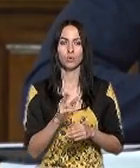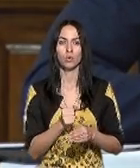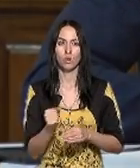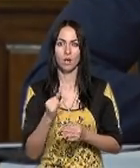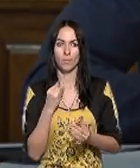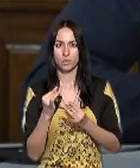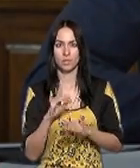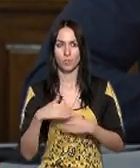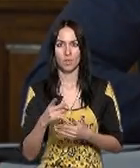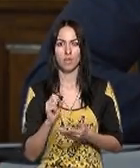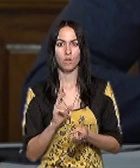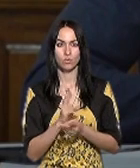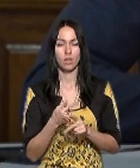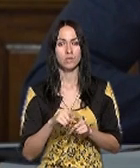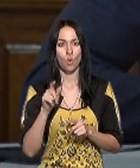яка фактично буде